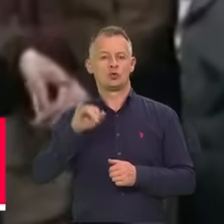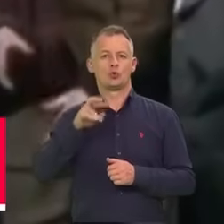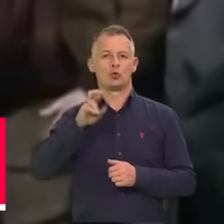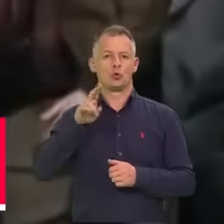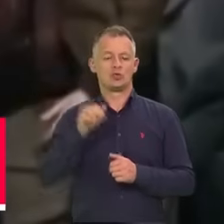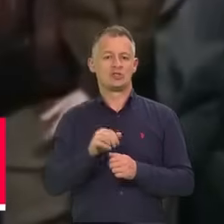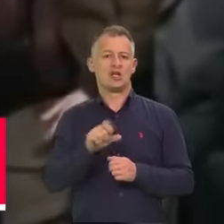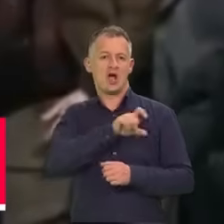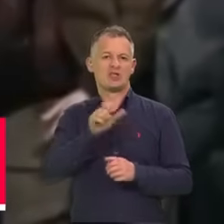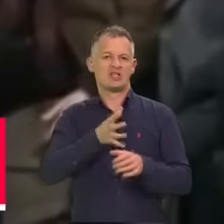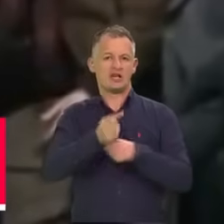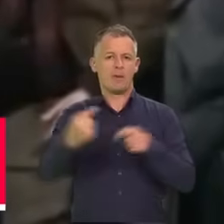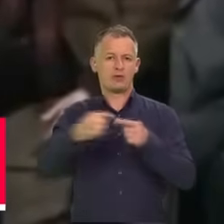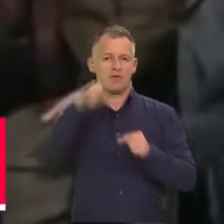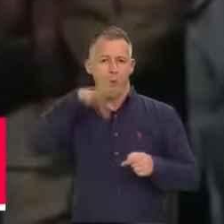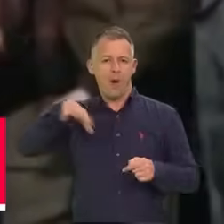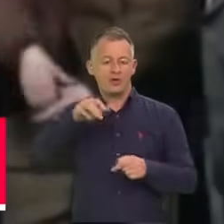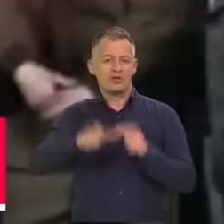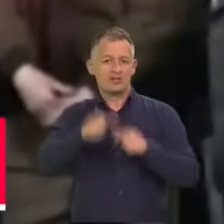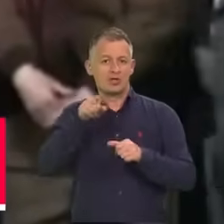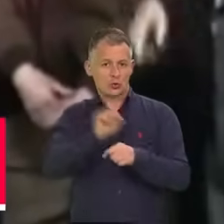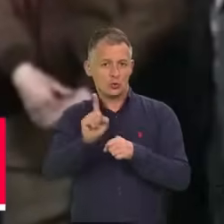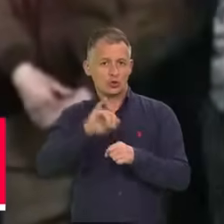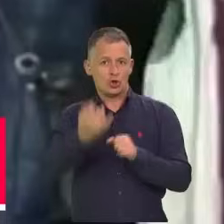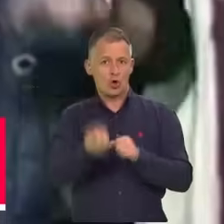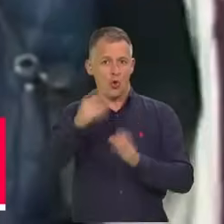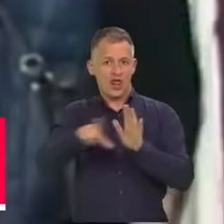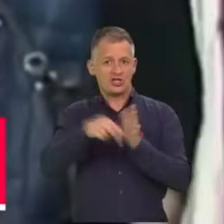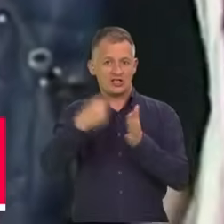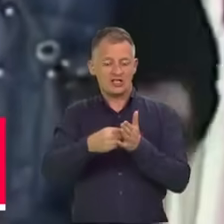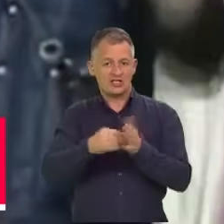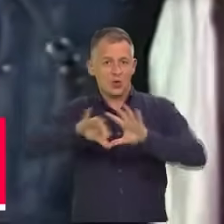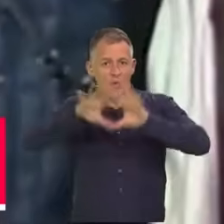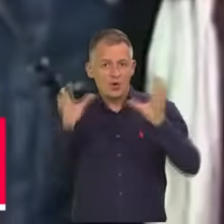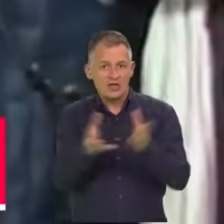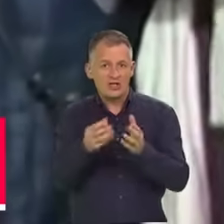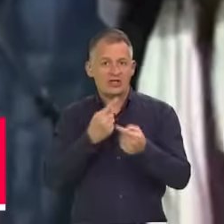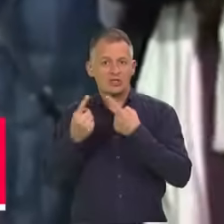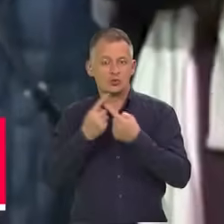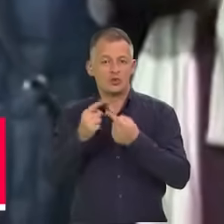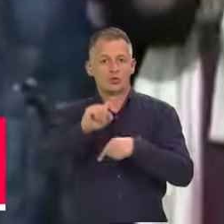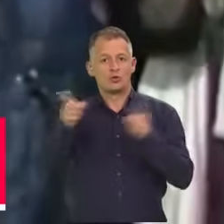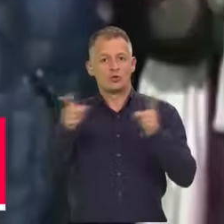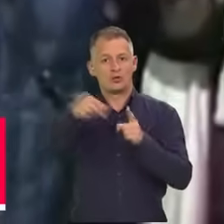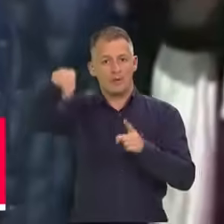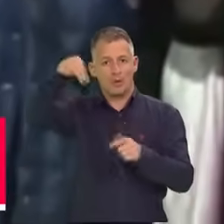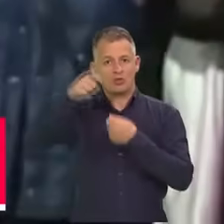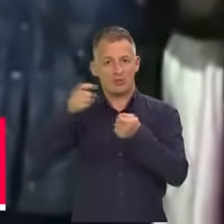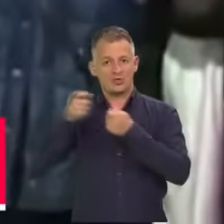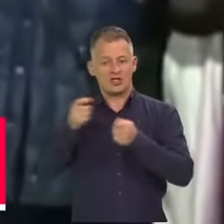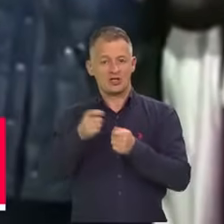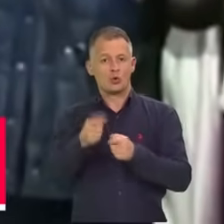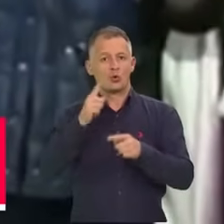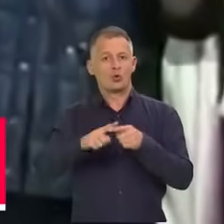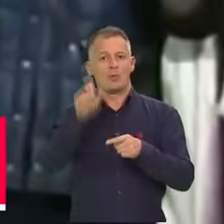împotriva umanității. Despre acest subiect, dar și despre noua lege a salarizării unitare, vom discuta imediat după o scurtă pauză de publicitate